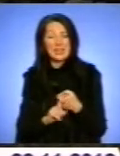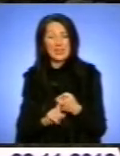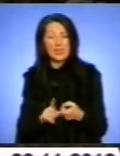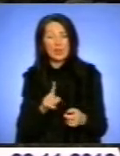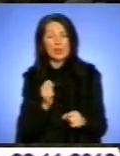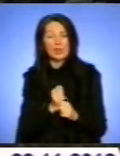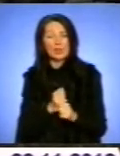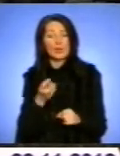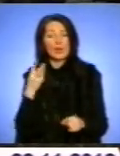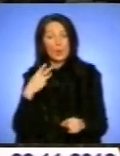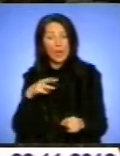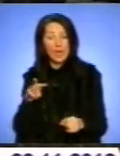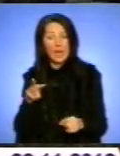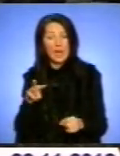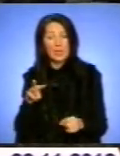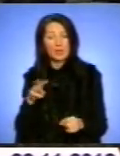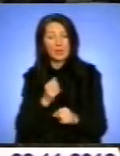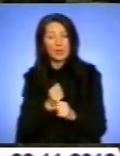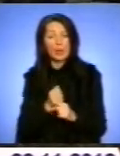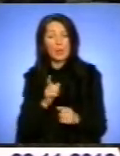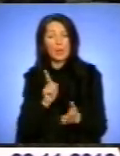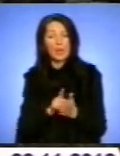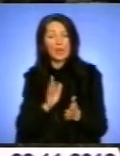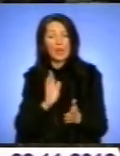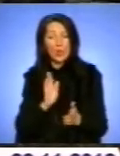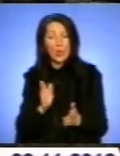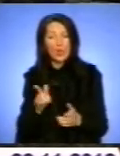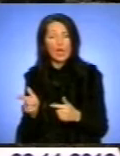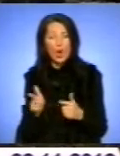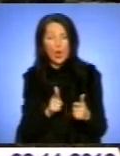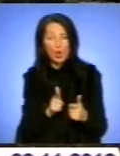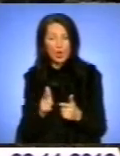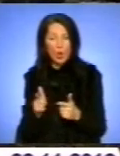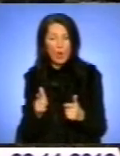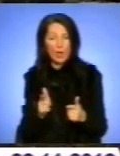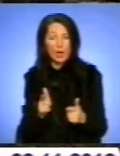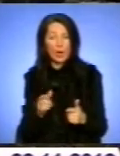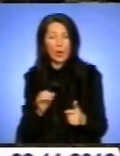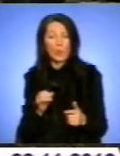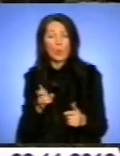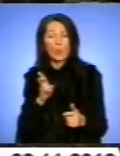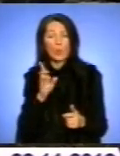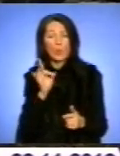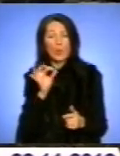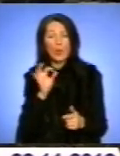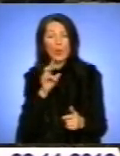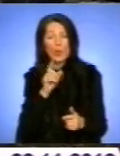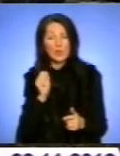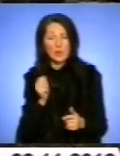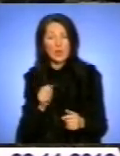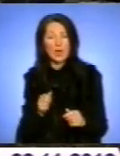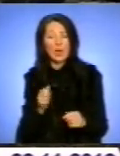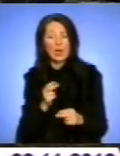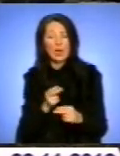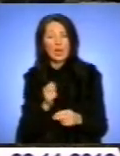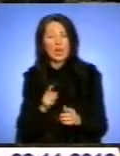виготовленням моделі, а робота повинна бути готова у бронзі, довгорічний матеріал.